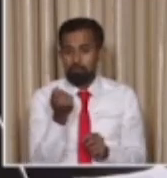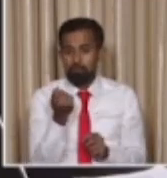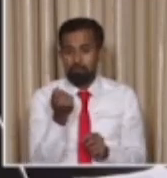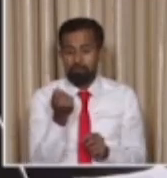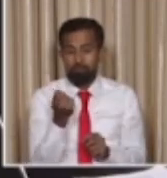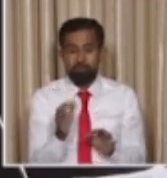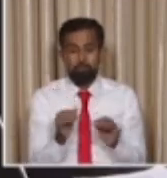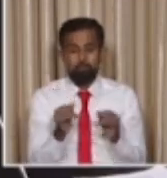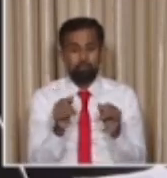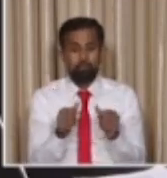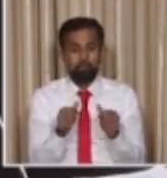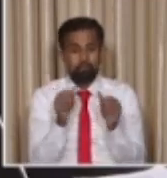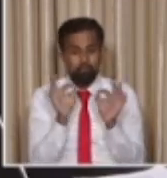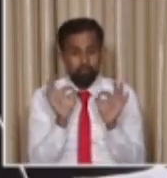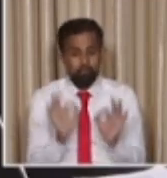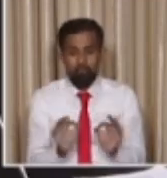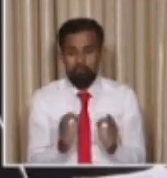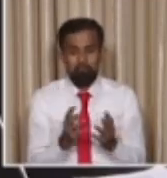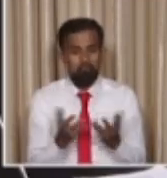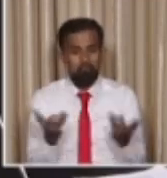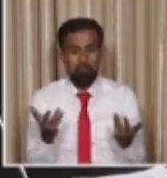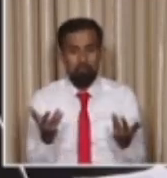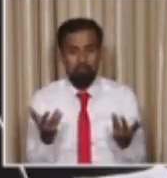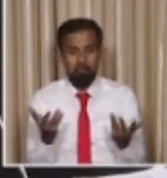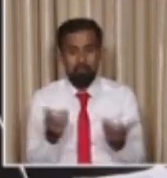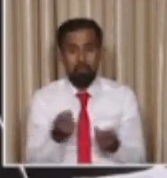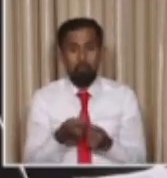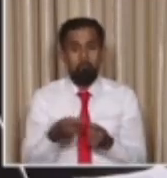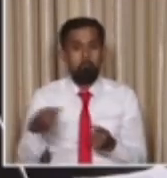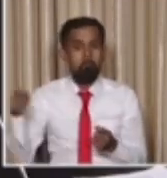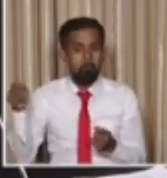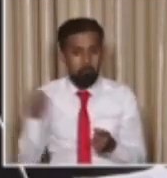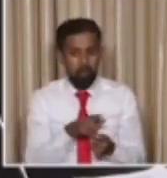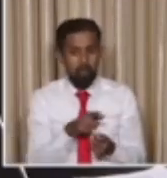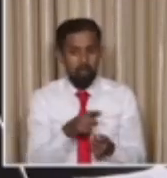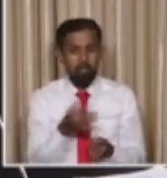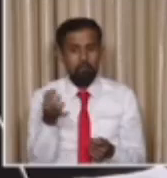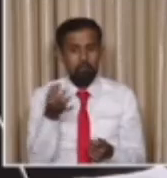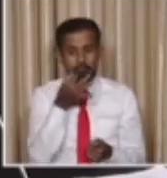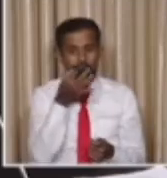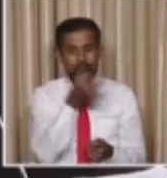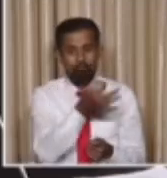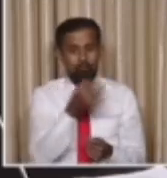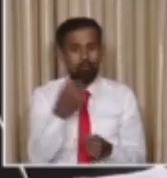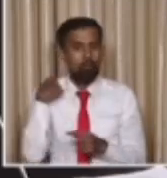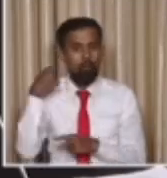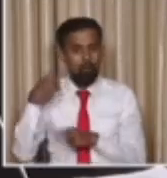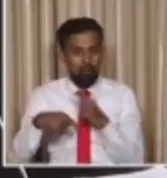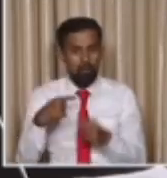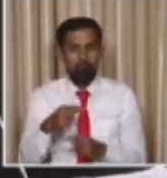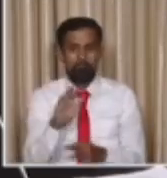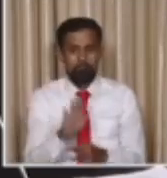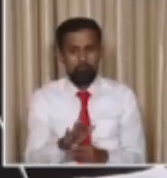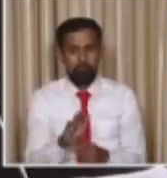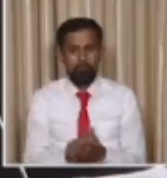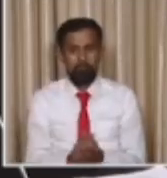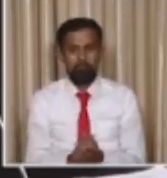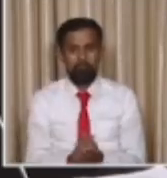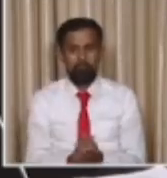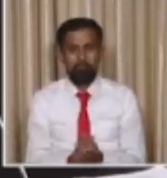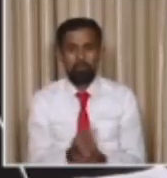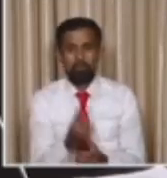නිසි ප්‍රමිතීන්ට අනුකූල නොවන ආකාරයෙන් මිලදී ගත්තාය කියන චෝදනාව කාලෙක ඉඳන් පැවතුණා